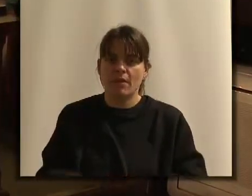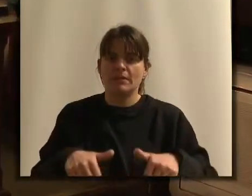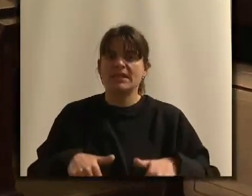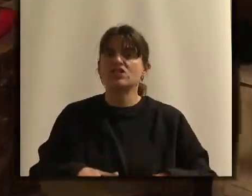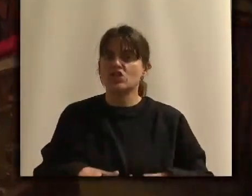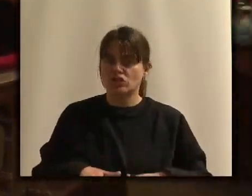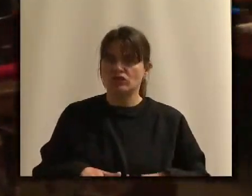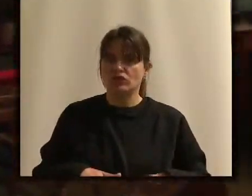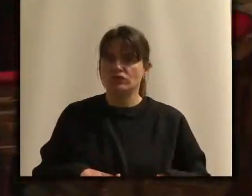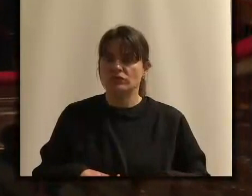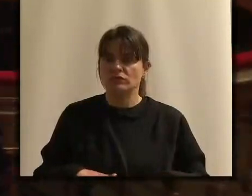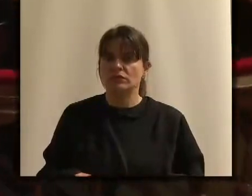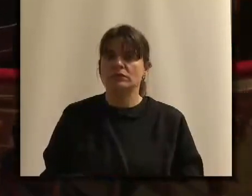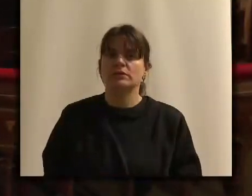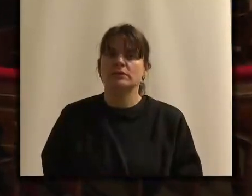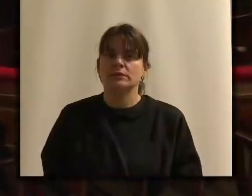Abstencions?